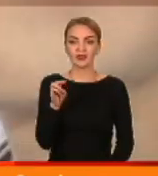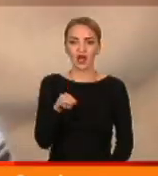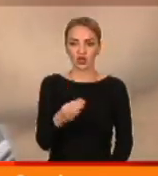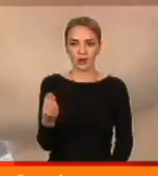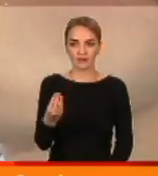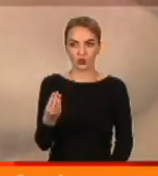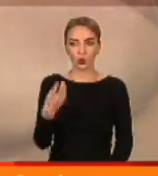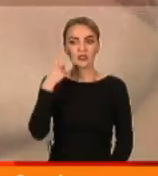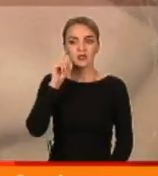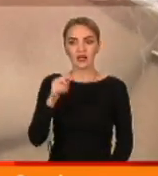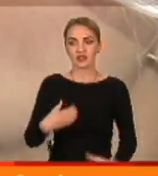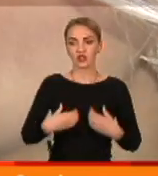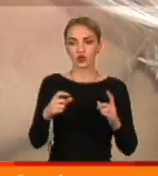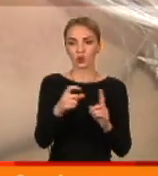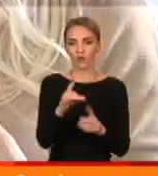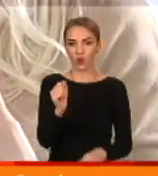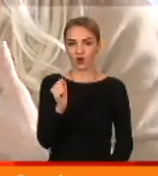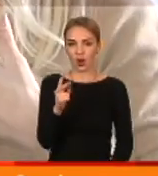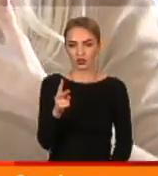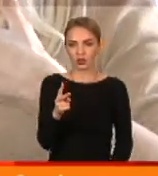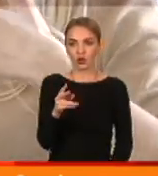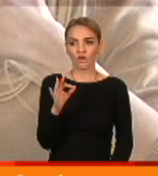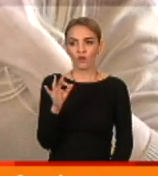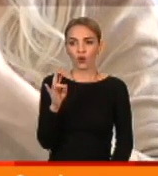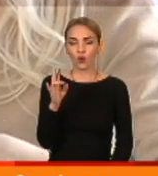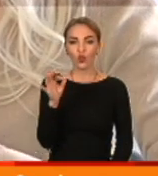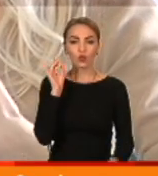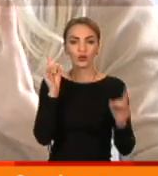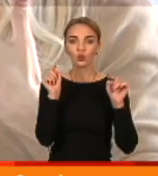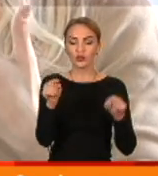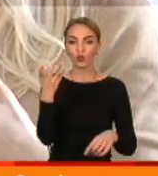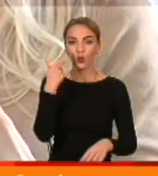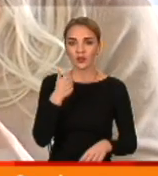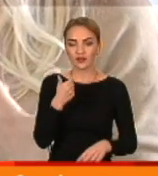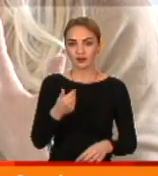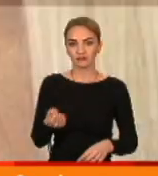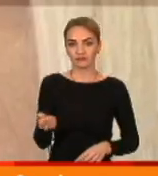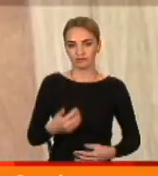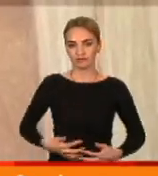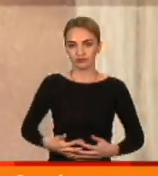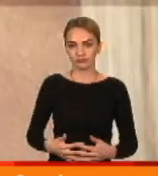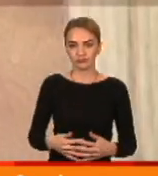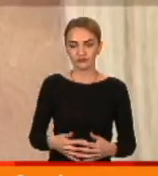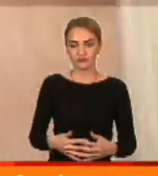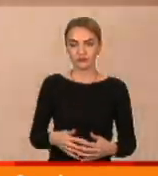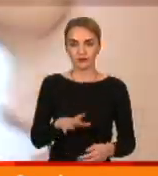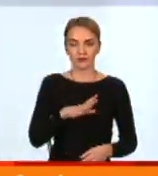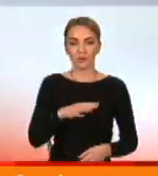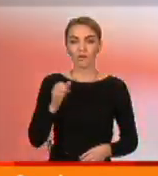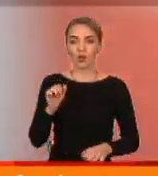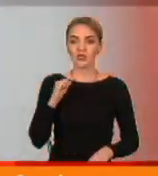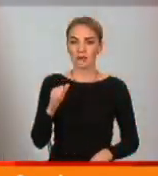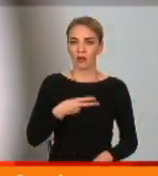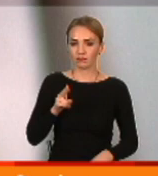Шапіро. Вона знає страшне слово «рак», для неї воно пролунало саме тоді, коли під серцем вона носила Ніку. Могла померти сама,